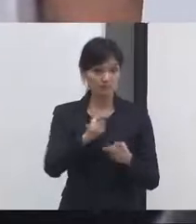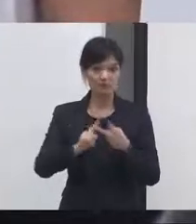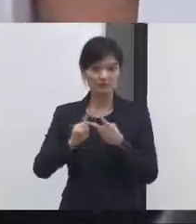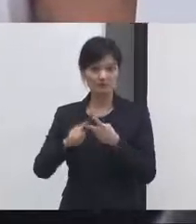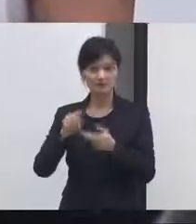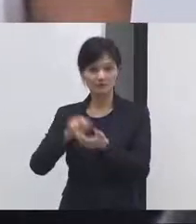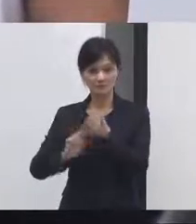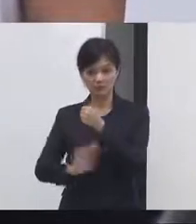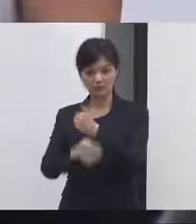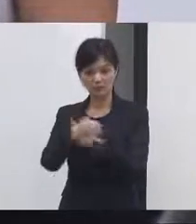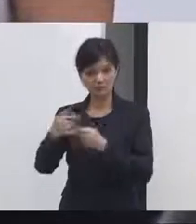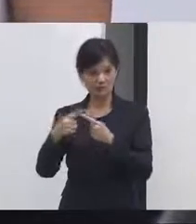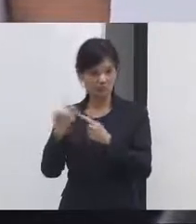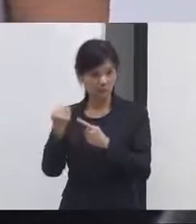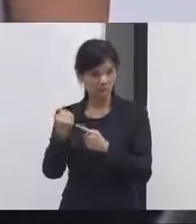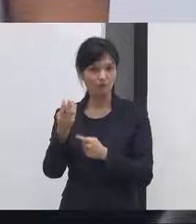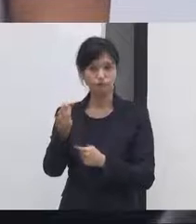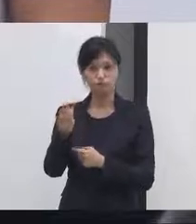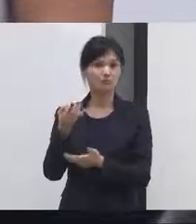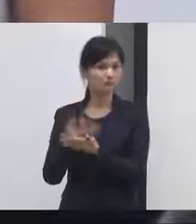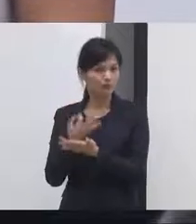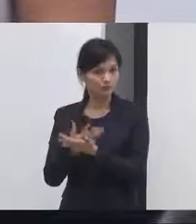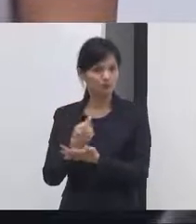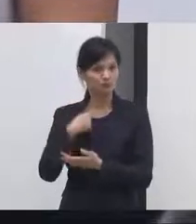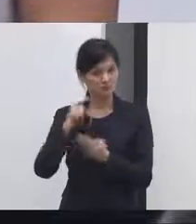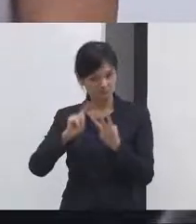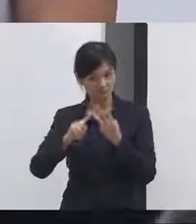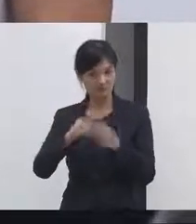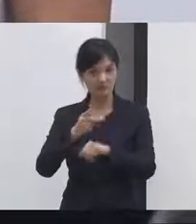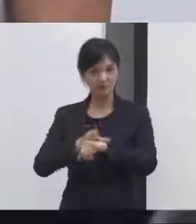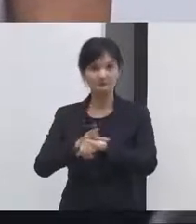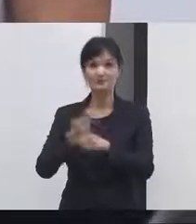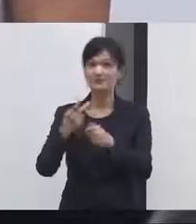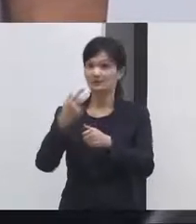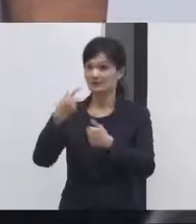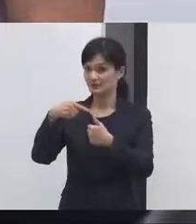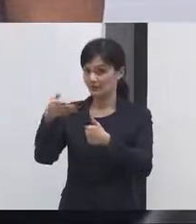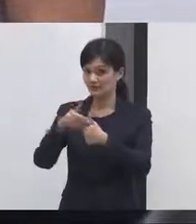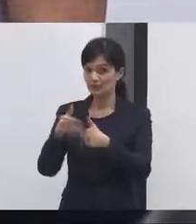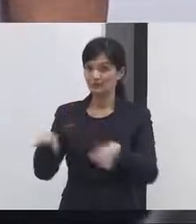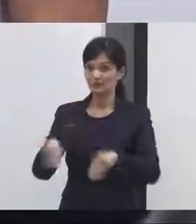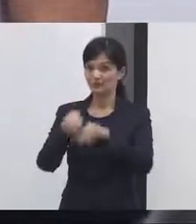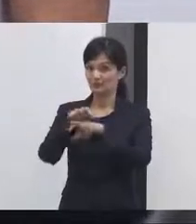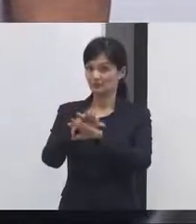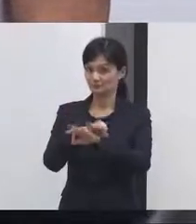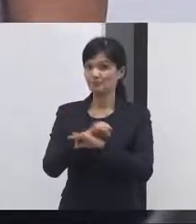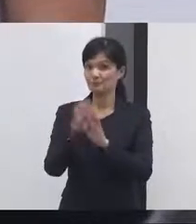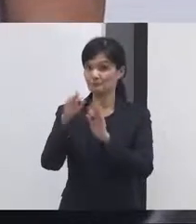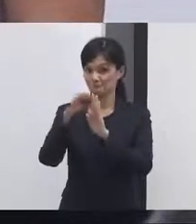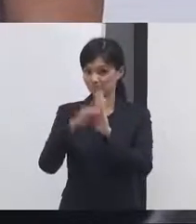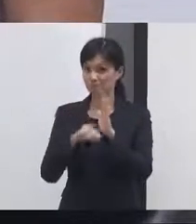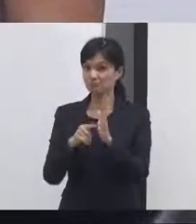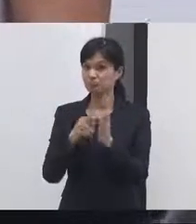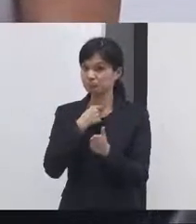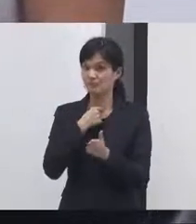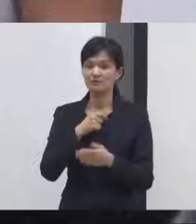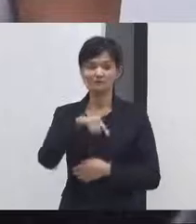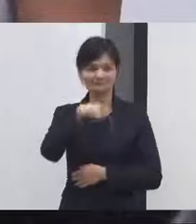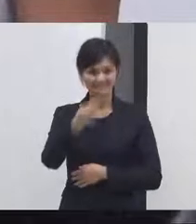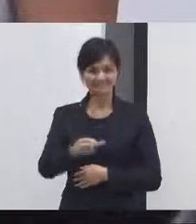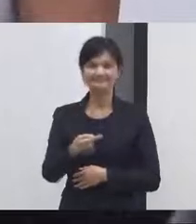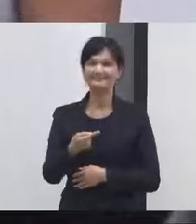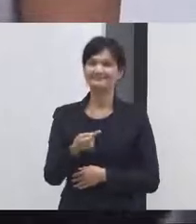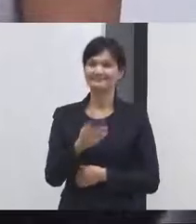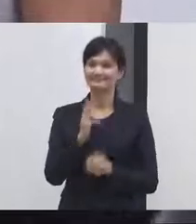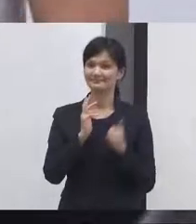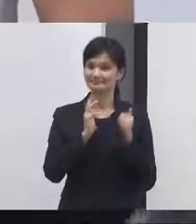人数本身的问题，那另一个就是可能科技教育课纲大家可以关心一下。那下一个问题可能就比较偏哲学层次的问题，然后